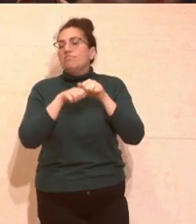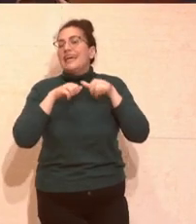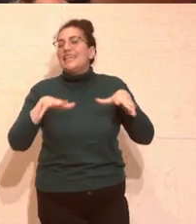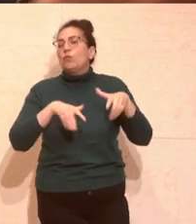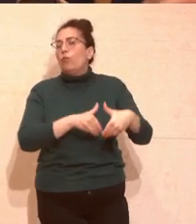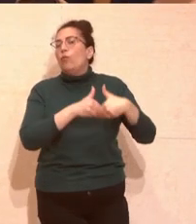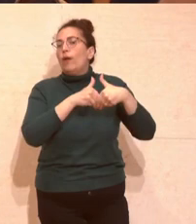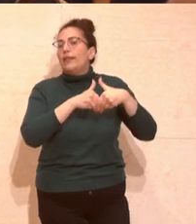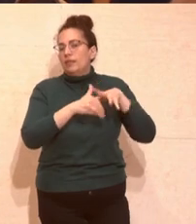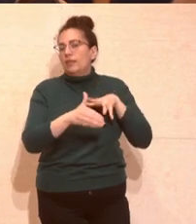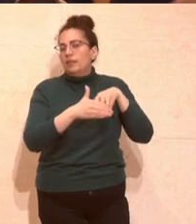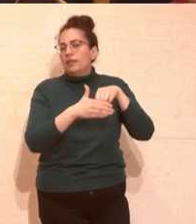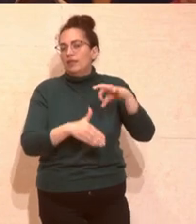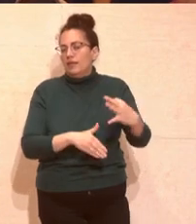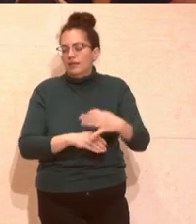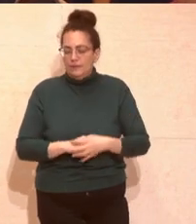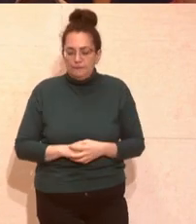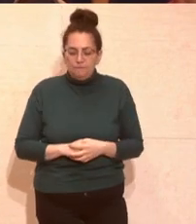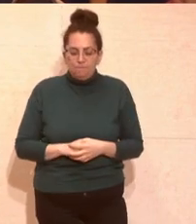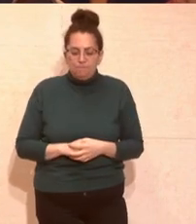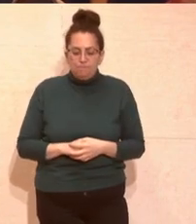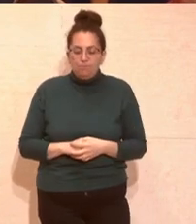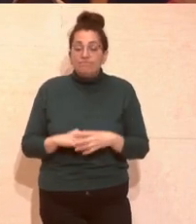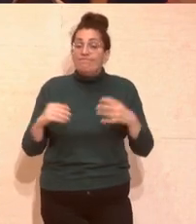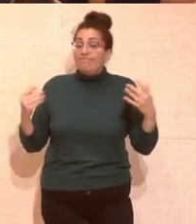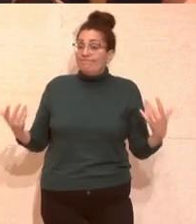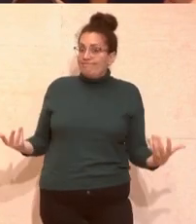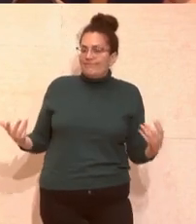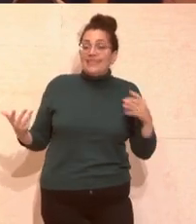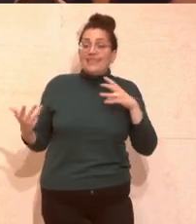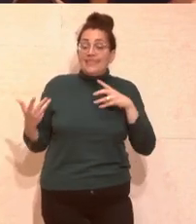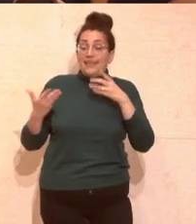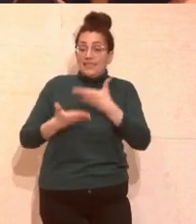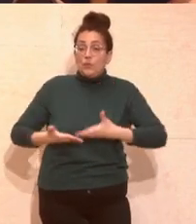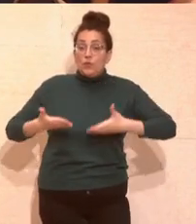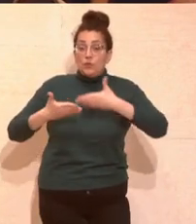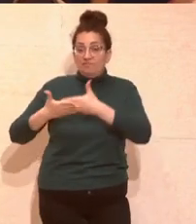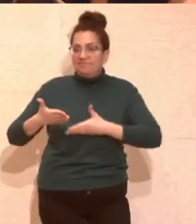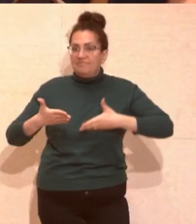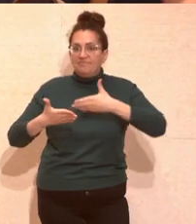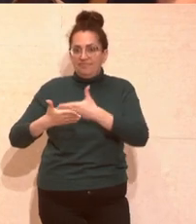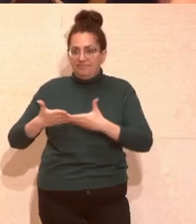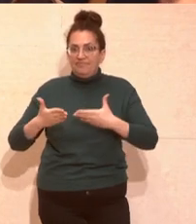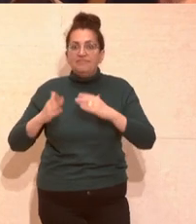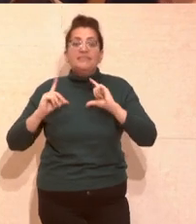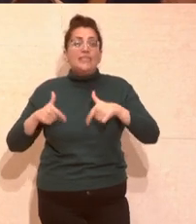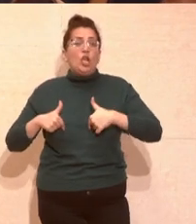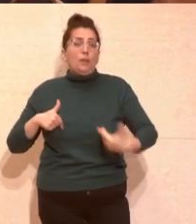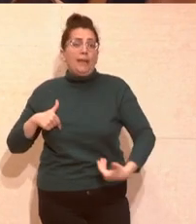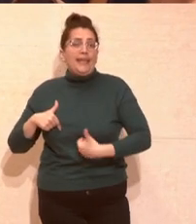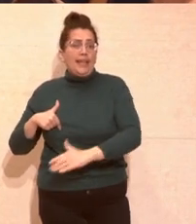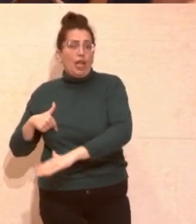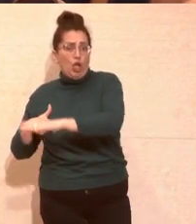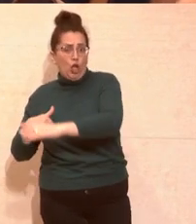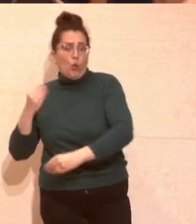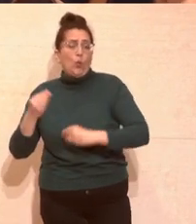fait je voudrais vous évoquer un problème que je rencontre actuellement, notamment avec des élèves de grande section et de CP, c'est le